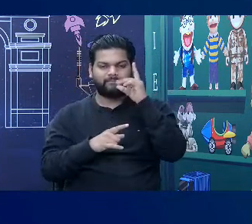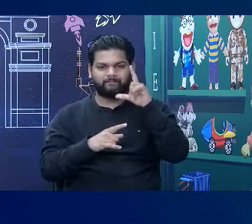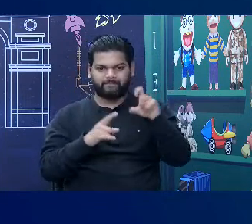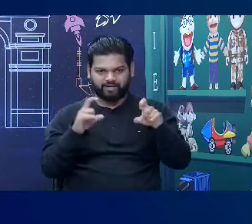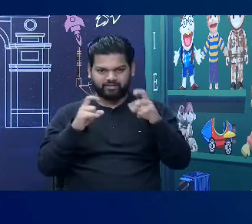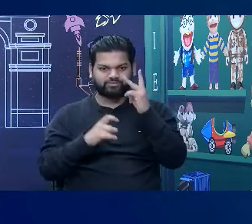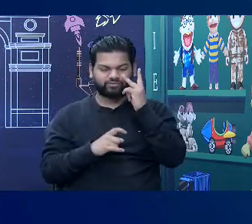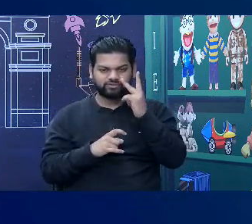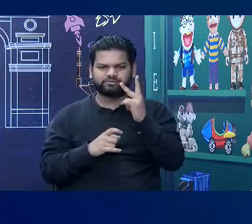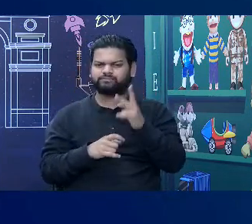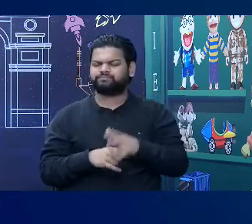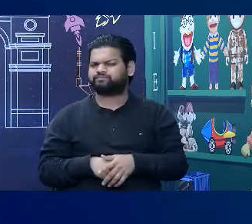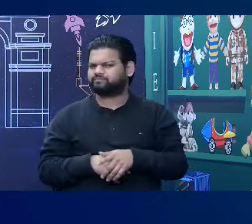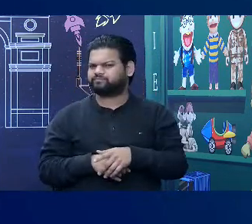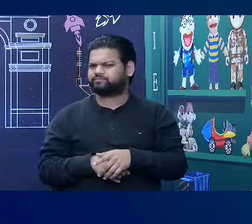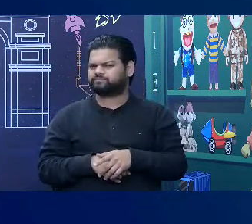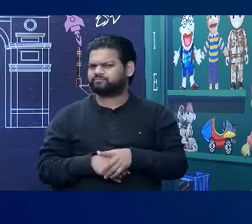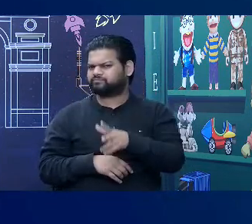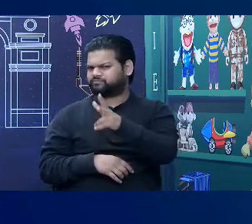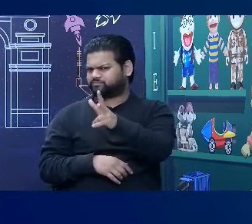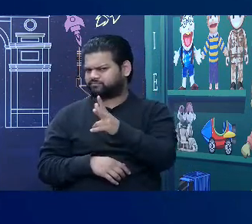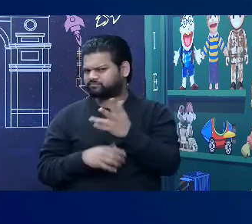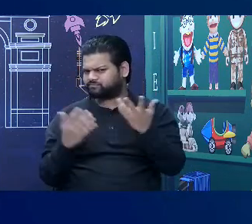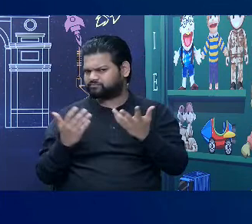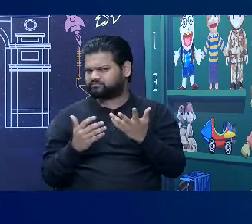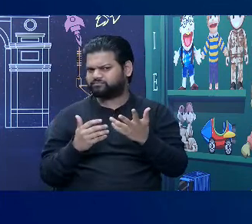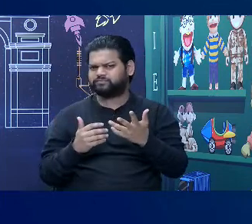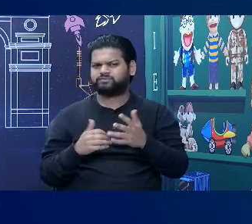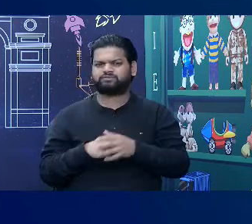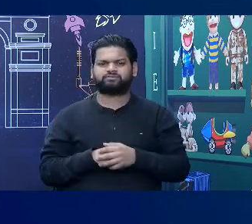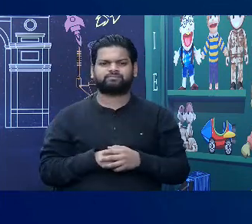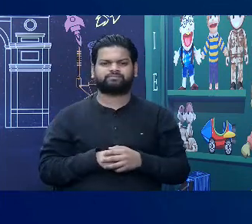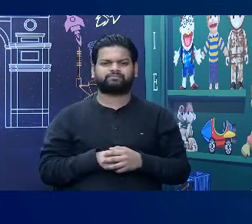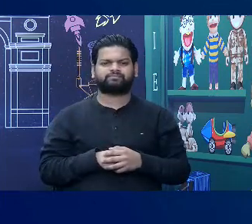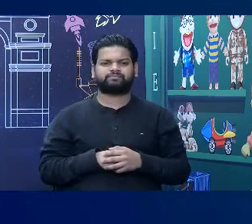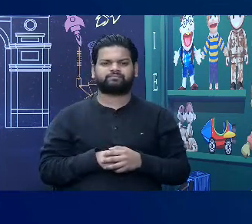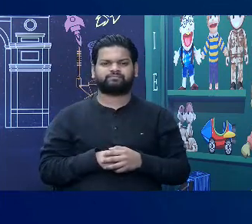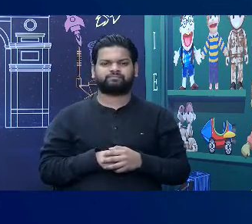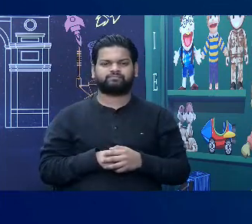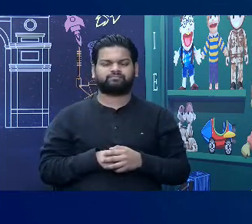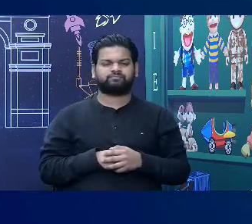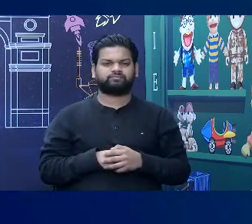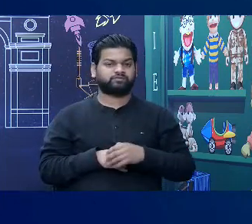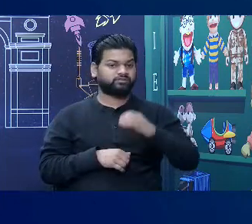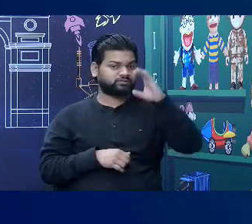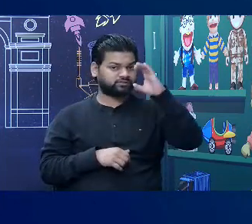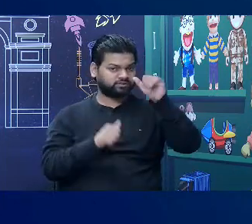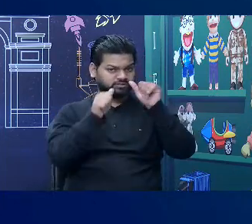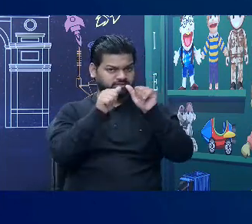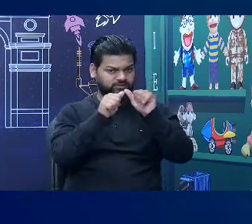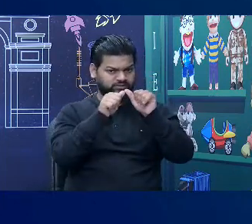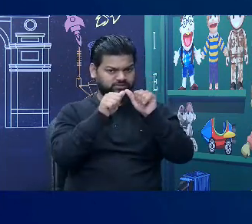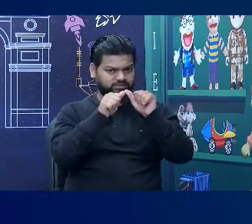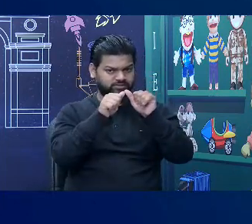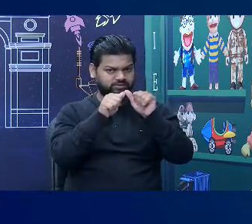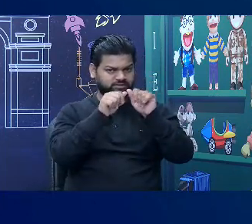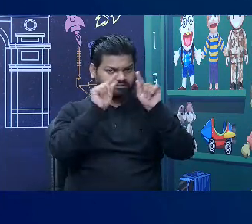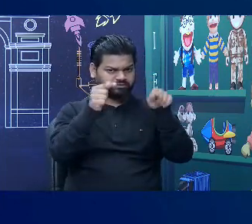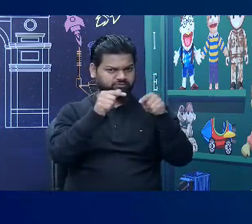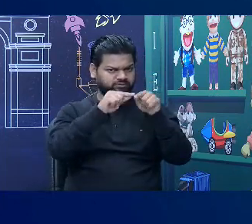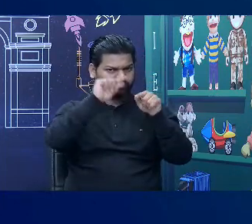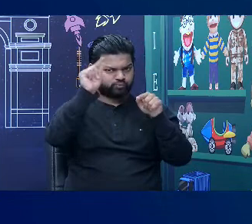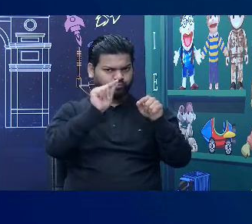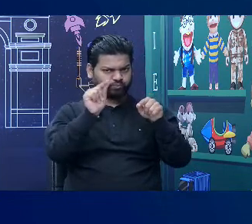क्या कहता है पाइथागोरस थ्योरम हमें? हाइपोटेन्यूज का स्क्वायर is equal to sum of squares of other two sides,